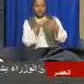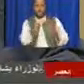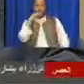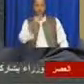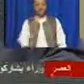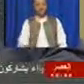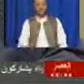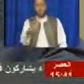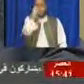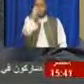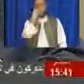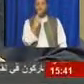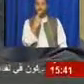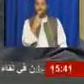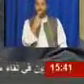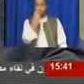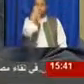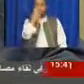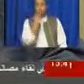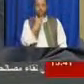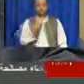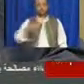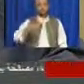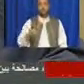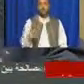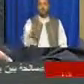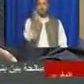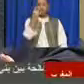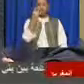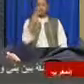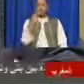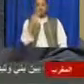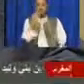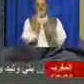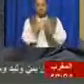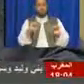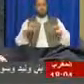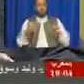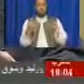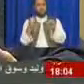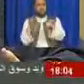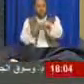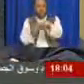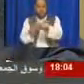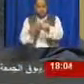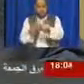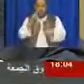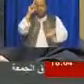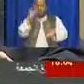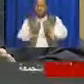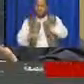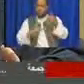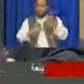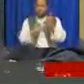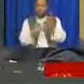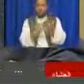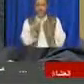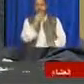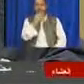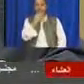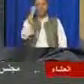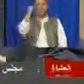اهلنا في مصراته والا في مناطق الجبل شديد وظلم